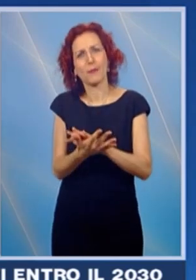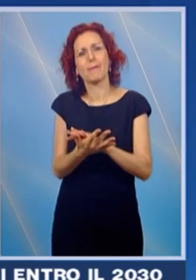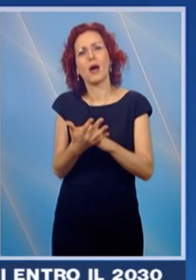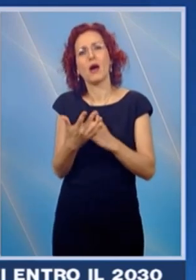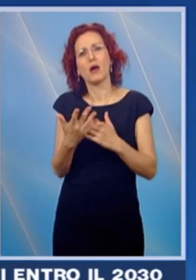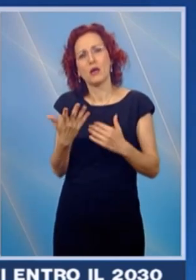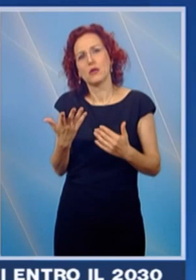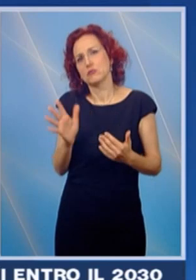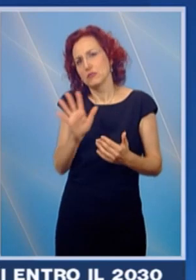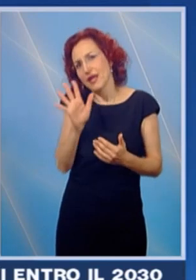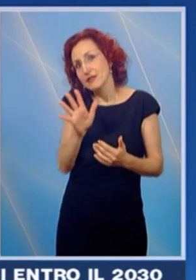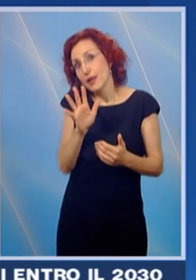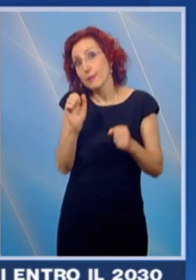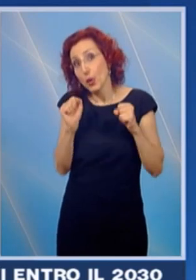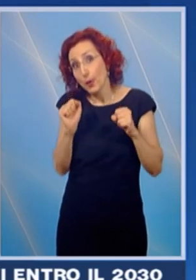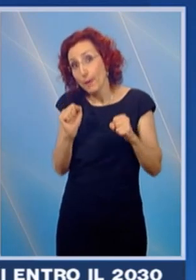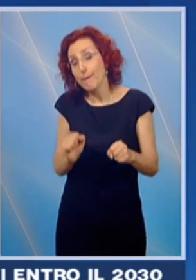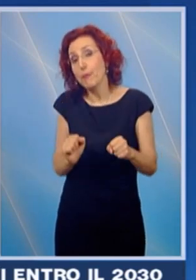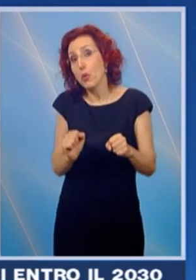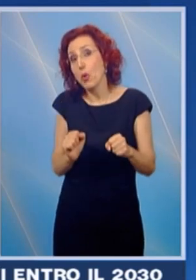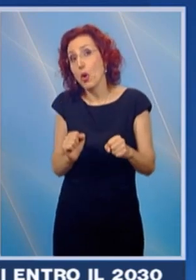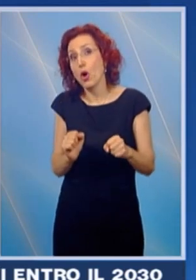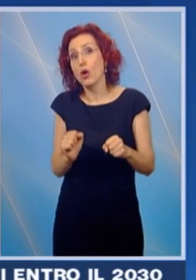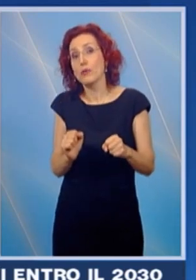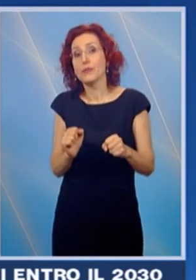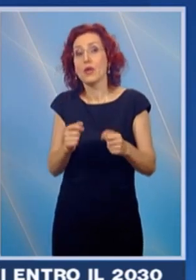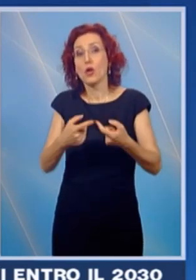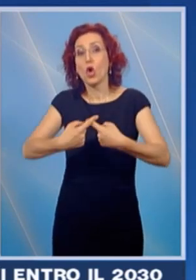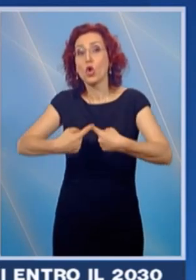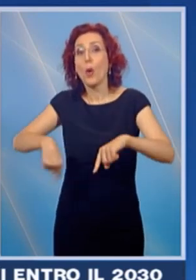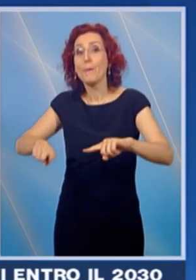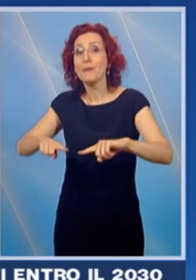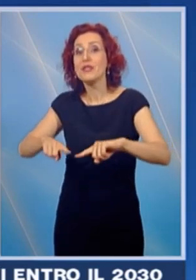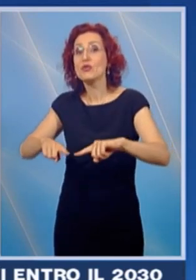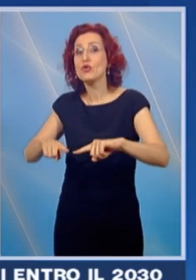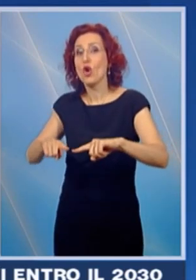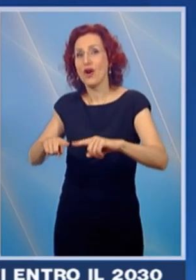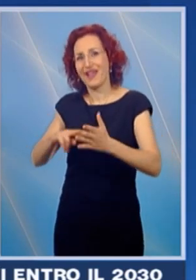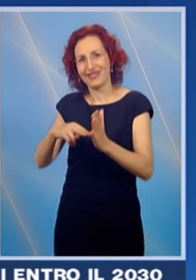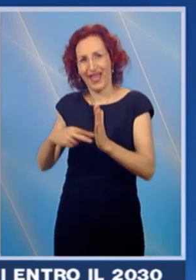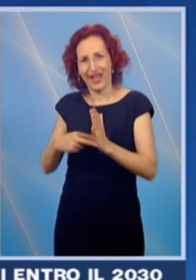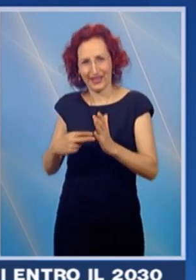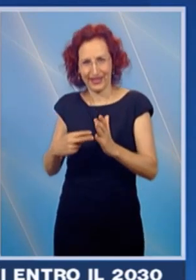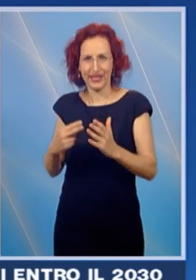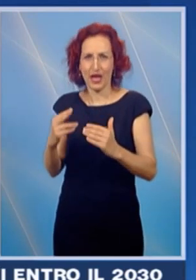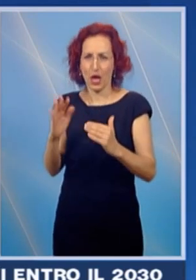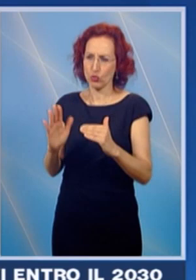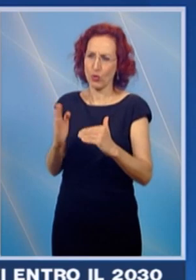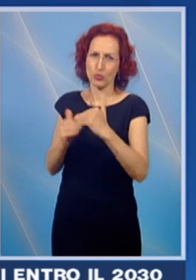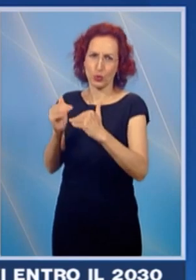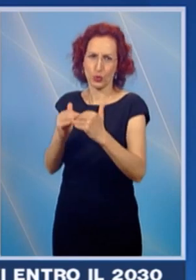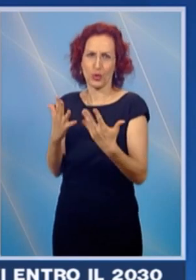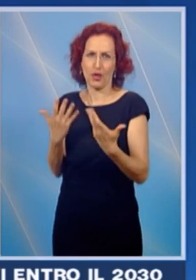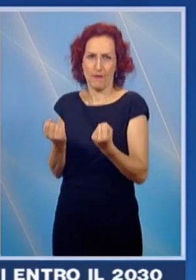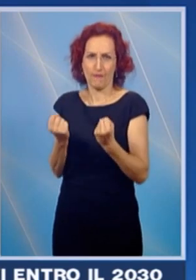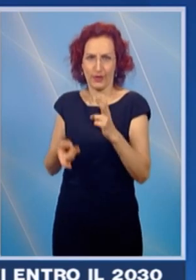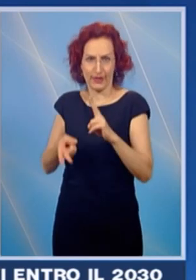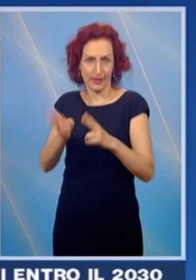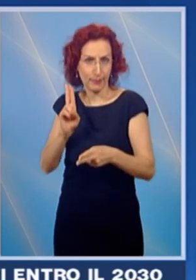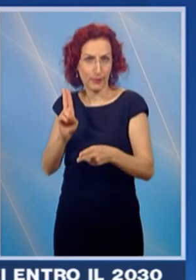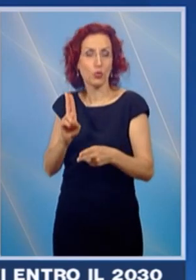per esempio appunto rafforzare ulteriormente la struttura della commissione tecnica, completare magari il prima possibile il quadro